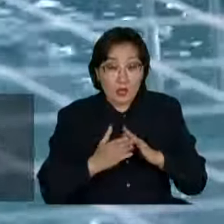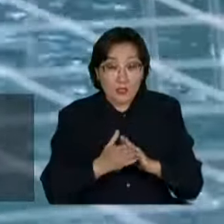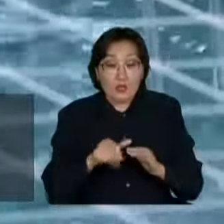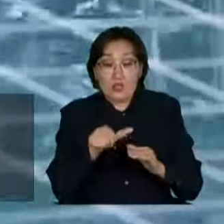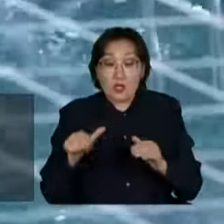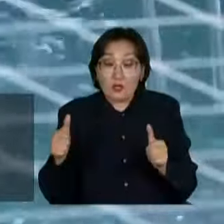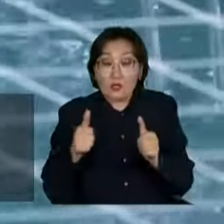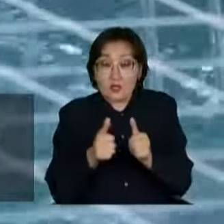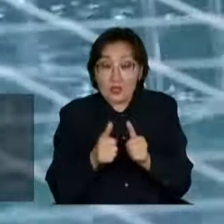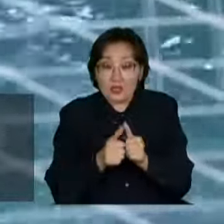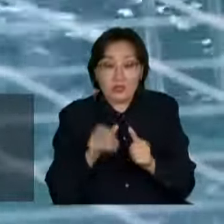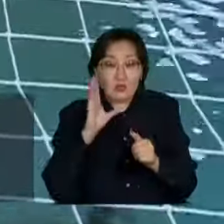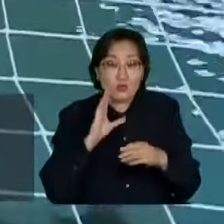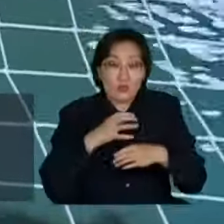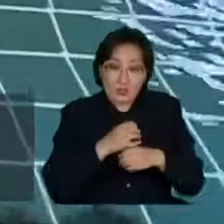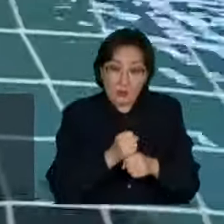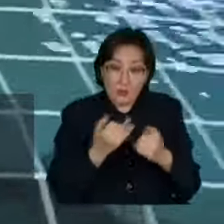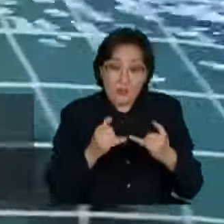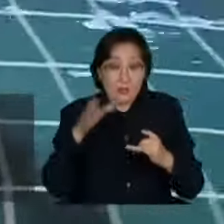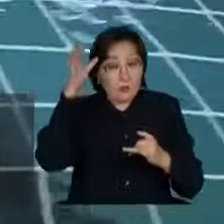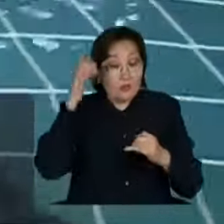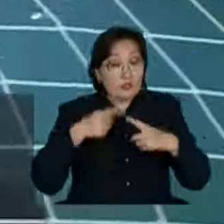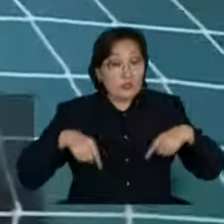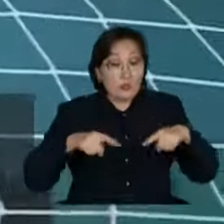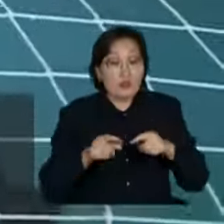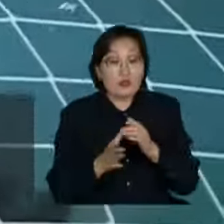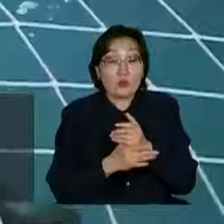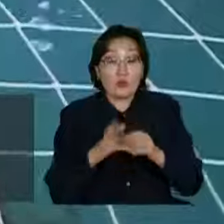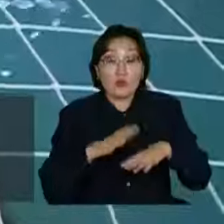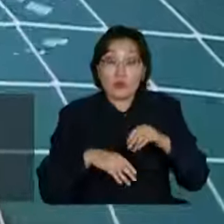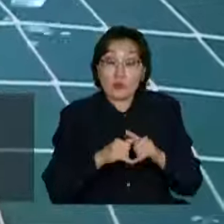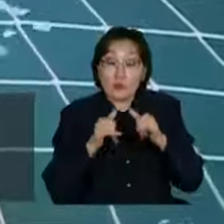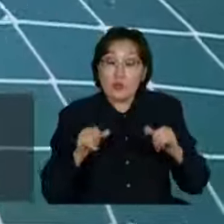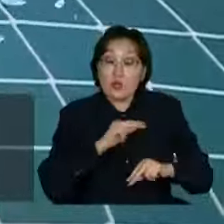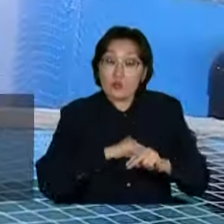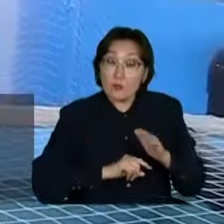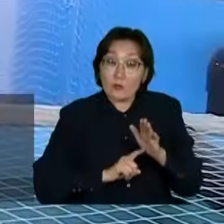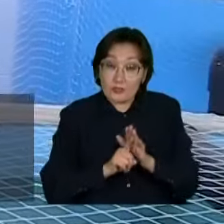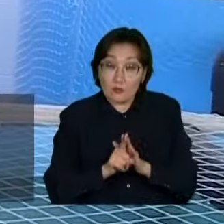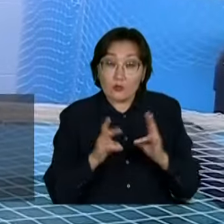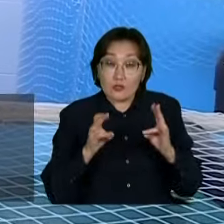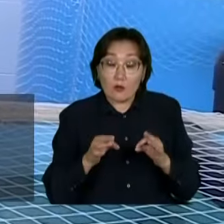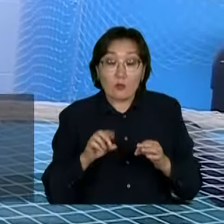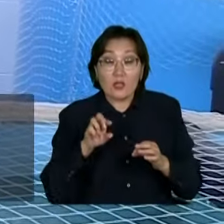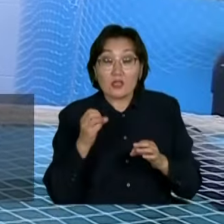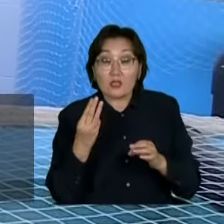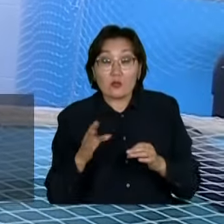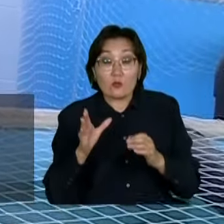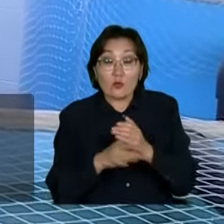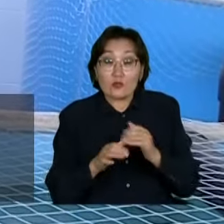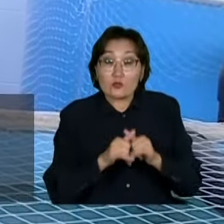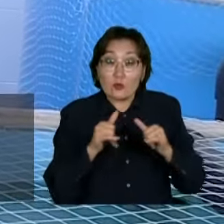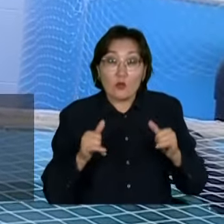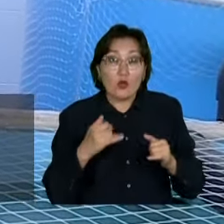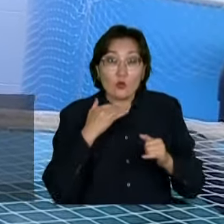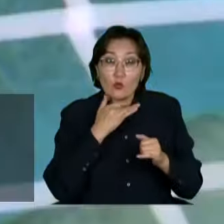жерлер таяздана бастаған. Амал жоқ, қазір ғылыми орталықта балықты қолдан көбейту жұмыстары қолға алыныпты. Бірақ Балқаштың балығын молайту үшін